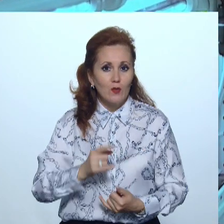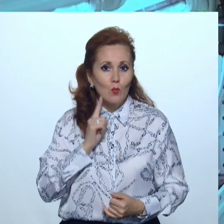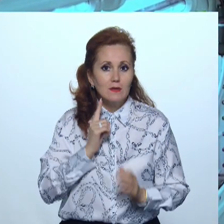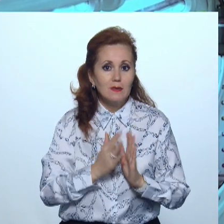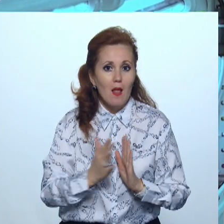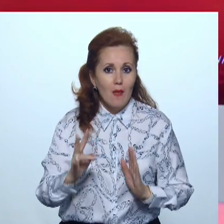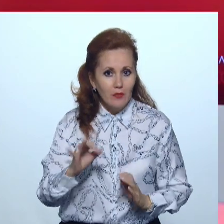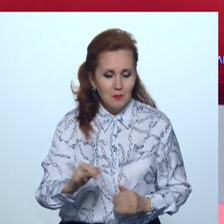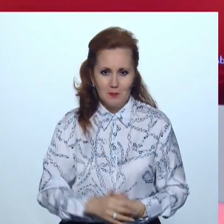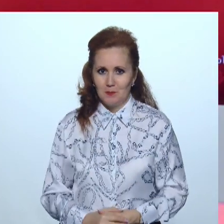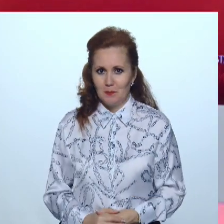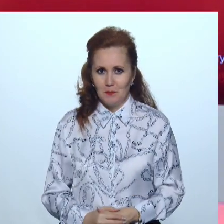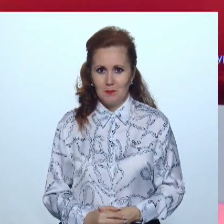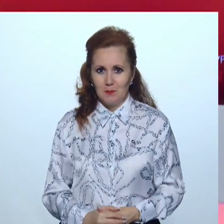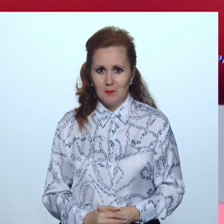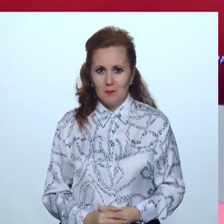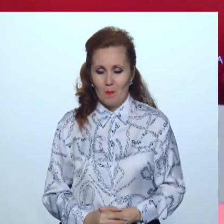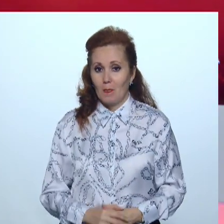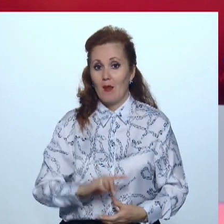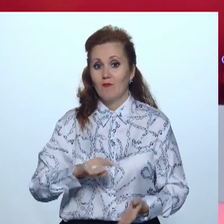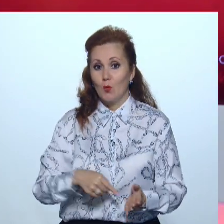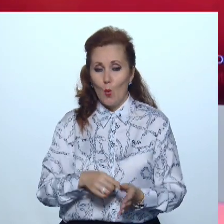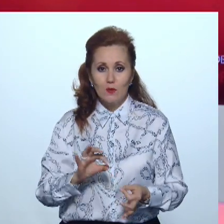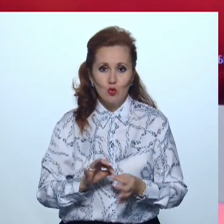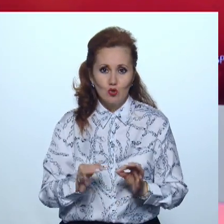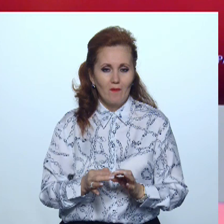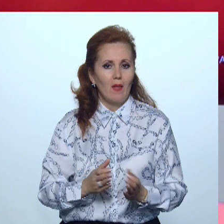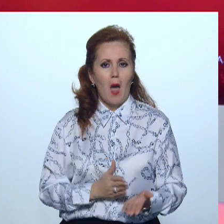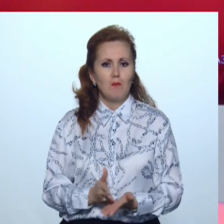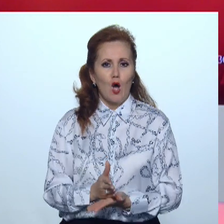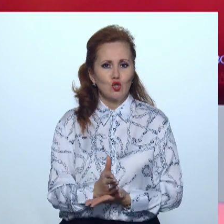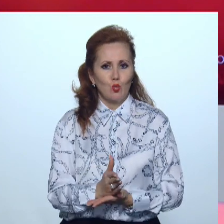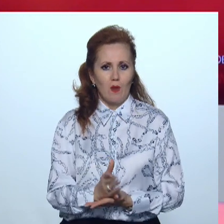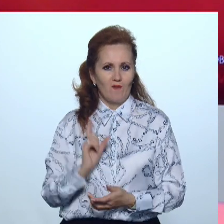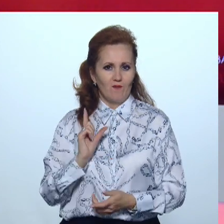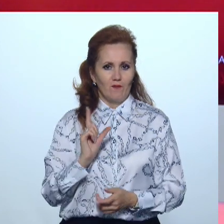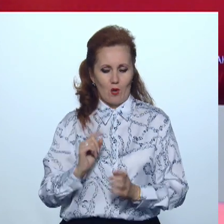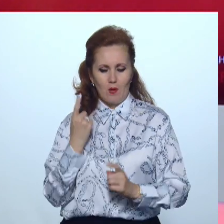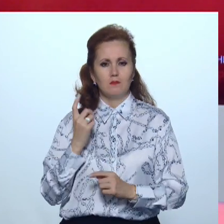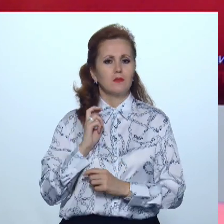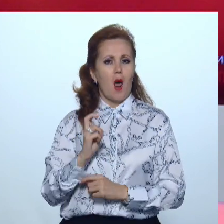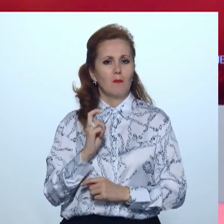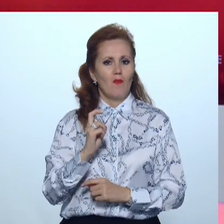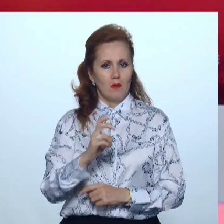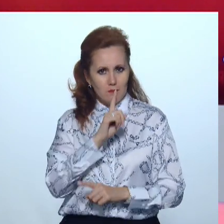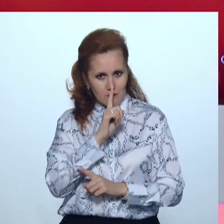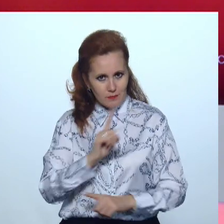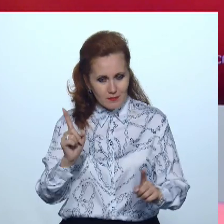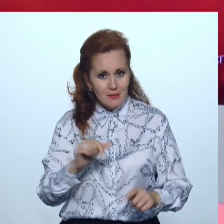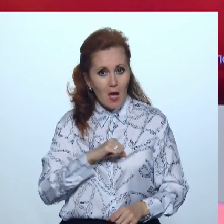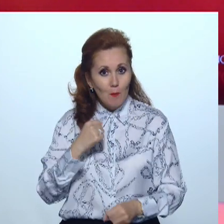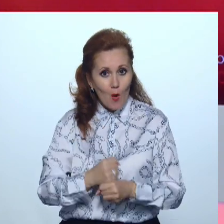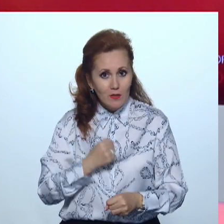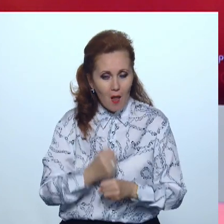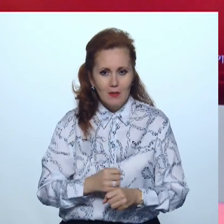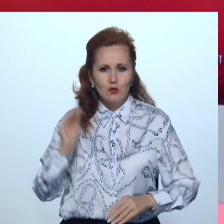новости. В столице республики на маршрут вышел необычный трамвай, можно сказать, самодельный. Ижевские